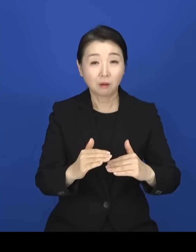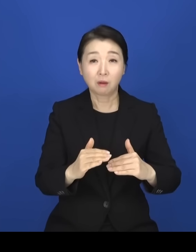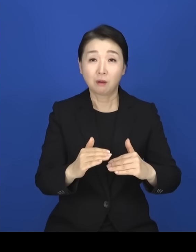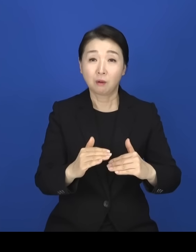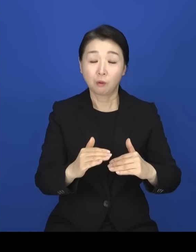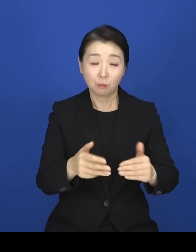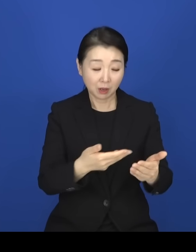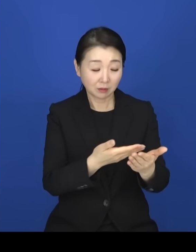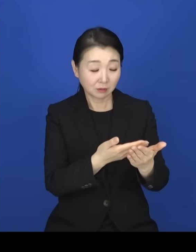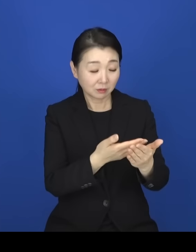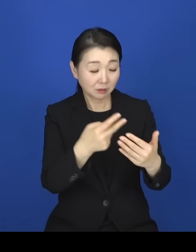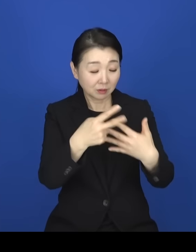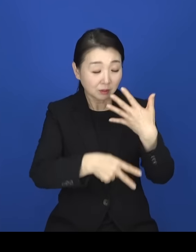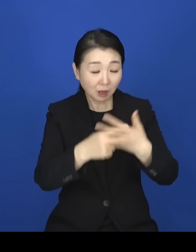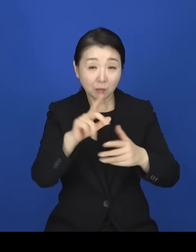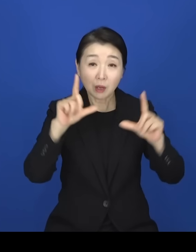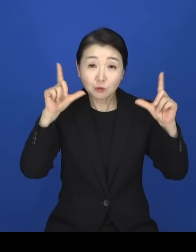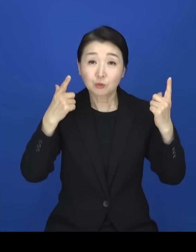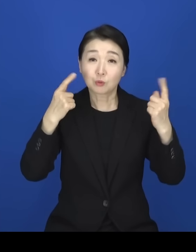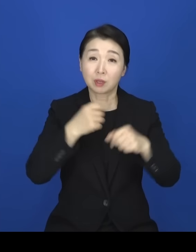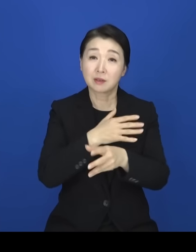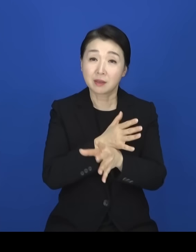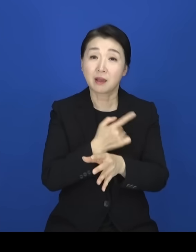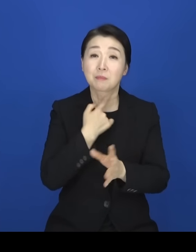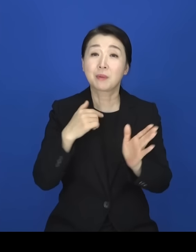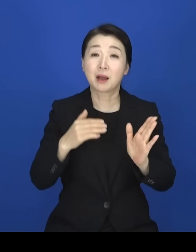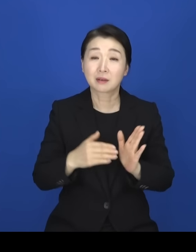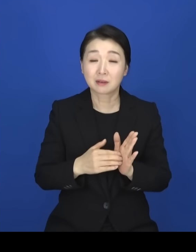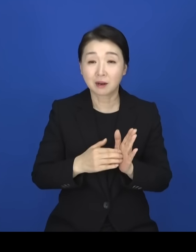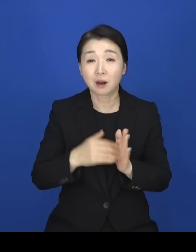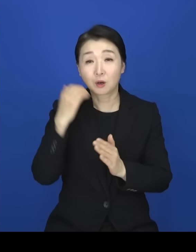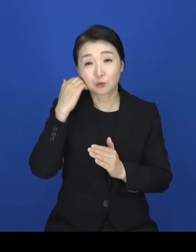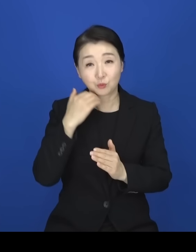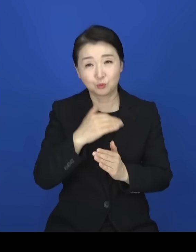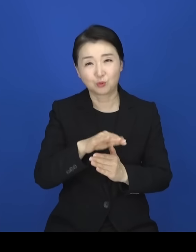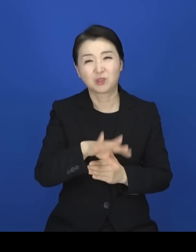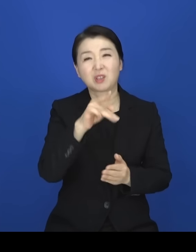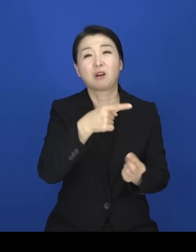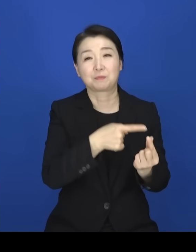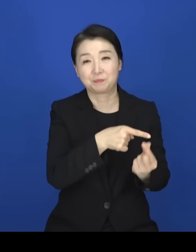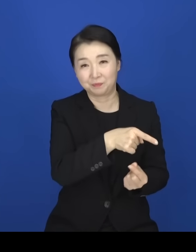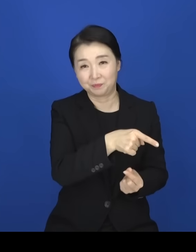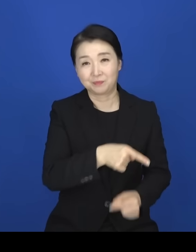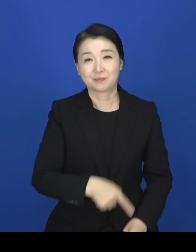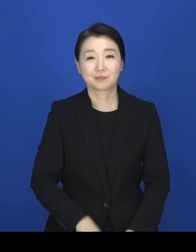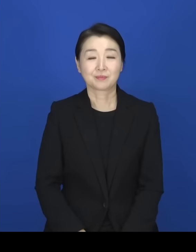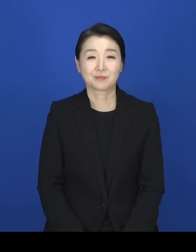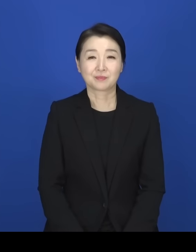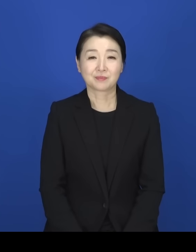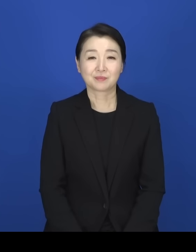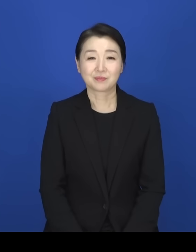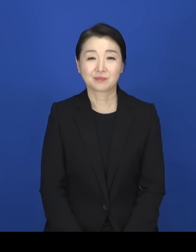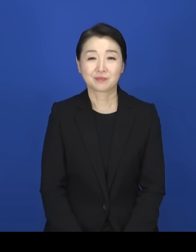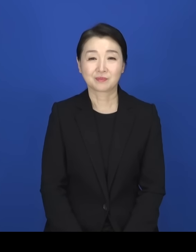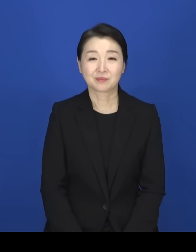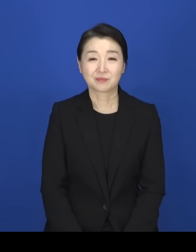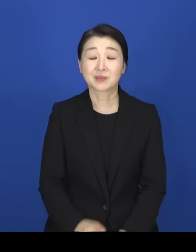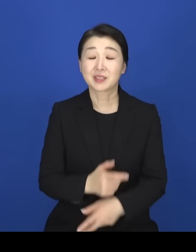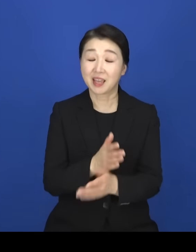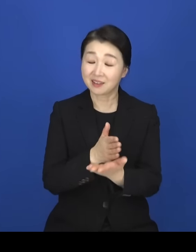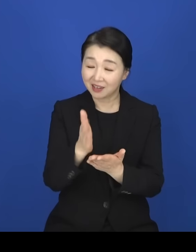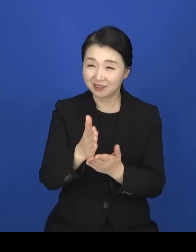드라마타이즈 같은 느낌의 드라마 주인공 같은 개그를 했던 처음에 부른 거예요. 네, 김기리 씨가. 그 장르가 개그의 그런